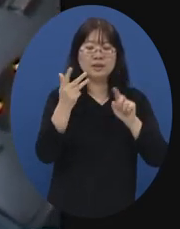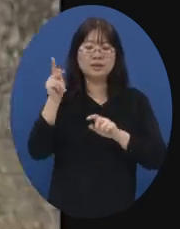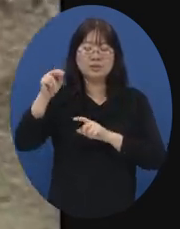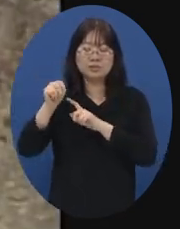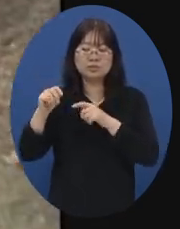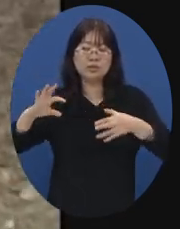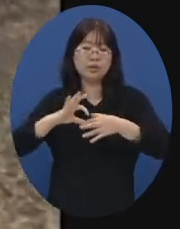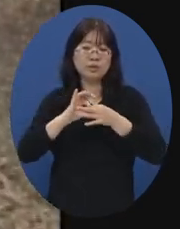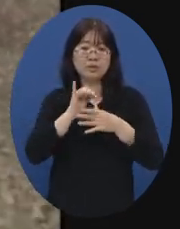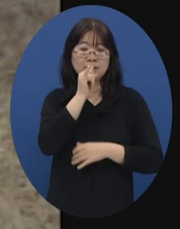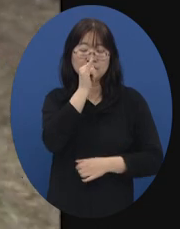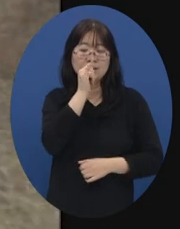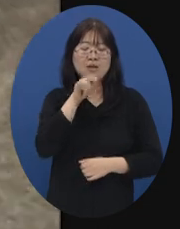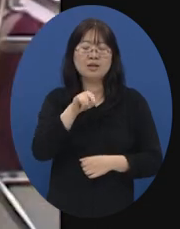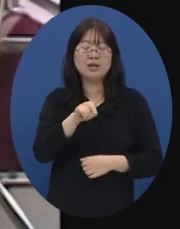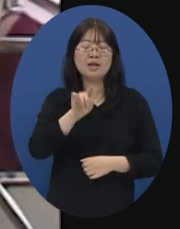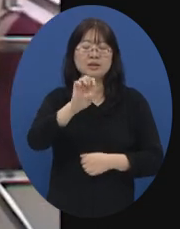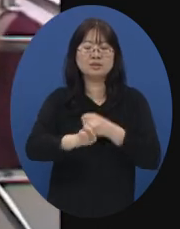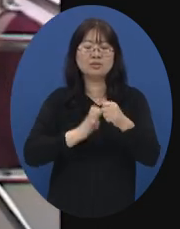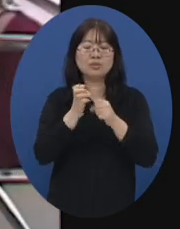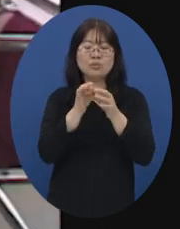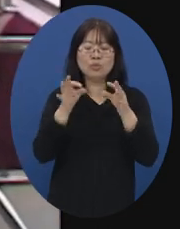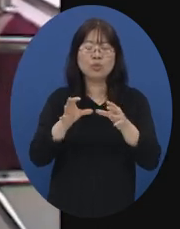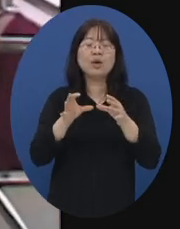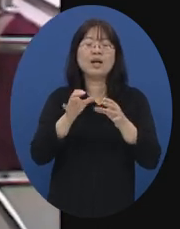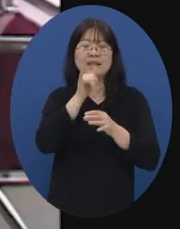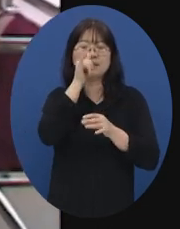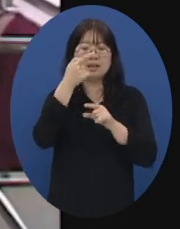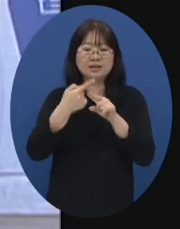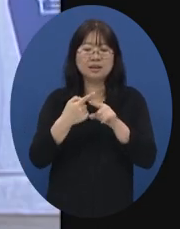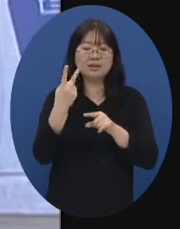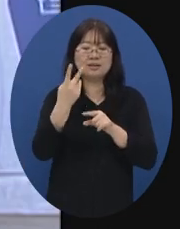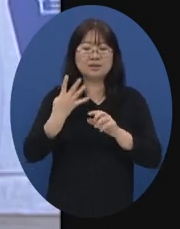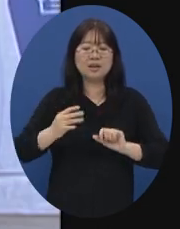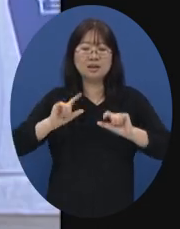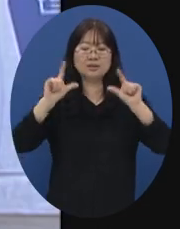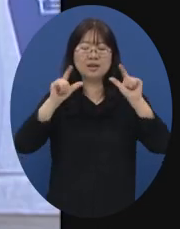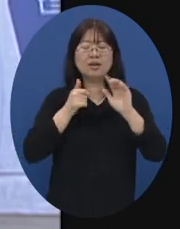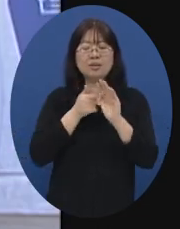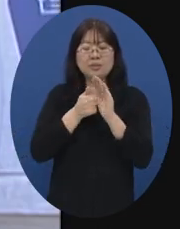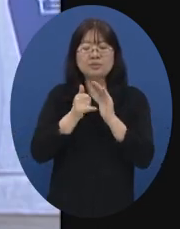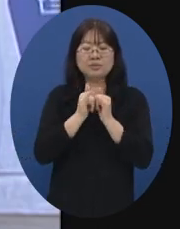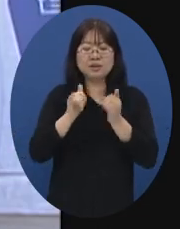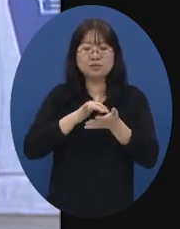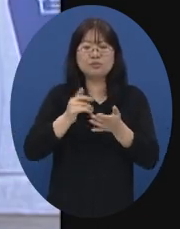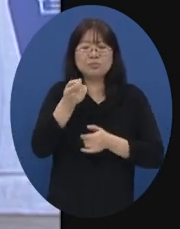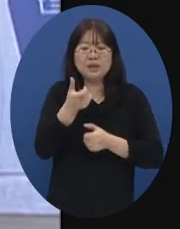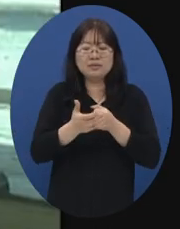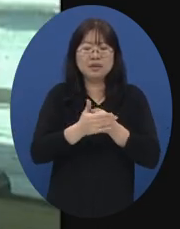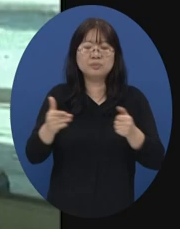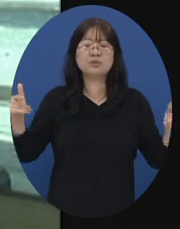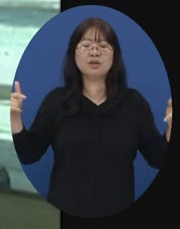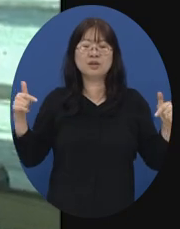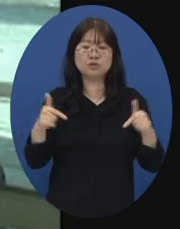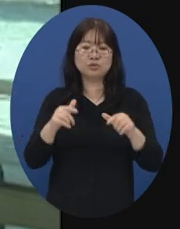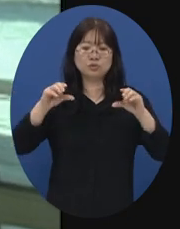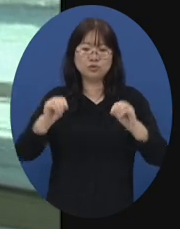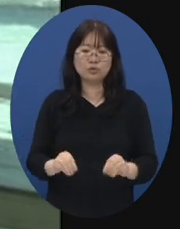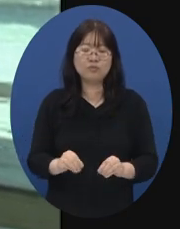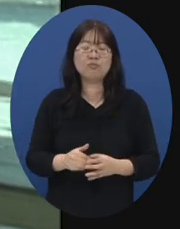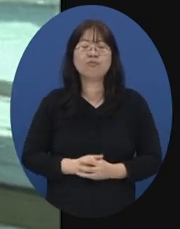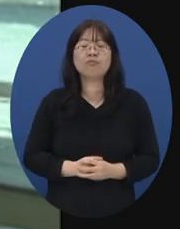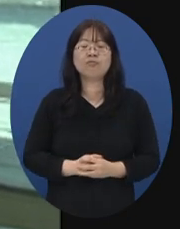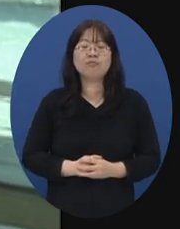31.8km 구간을 연결하는 교외선은 40여 년간 운행되다 지난 2004년 이용자가 적다는 이유로 운행이